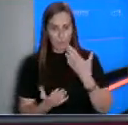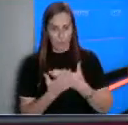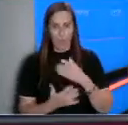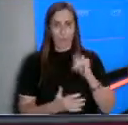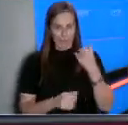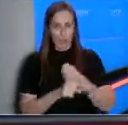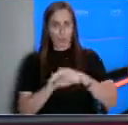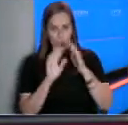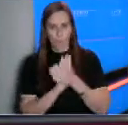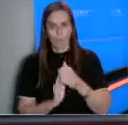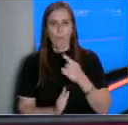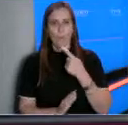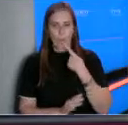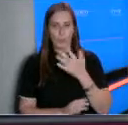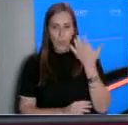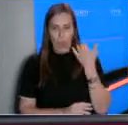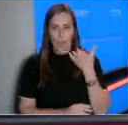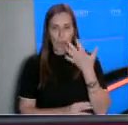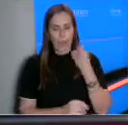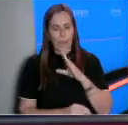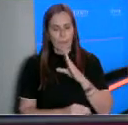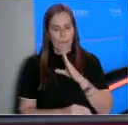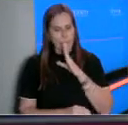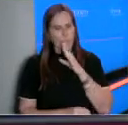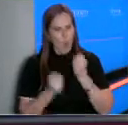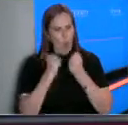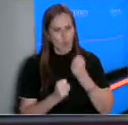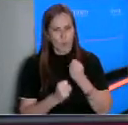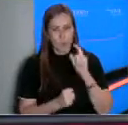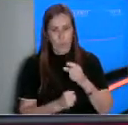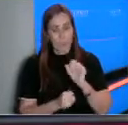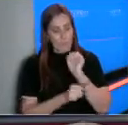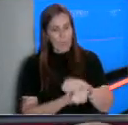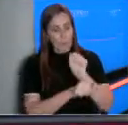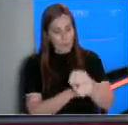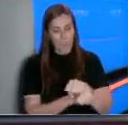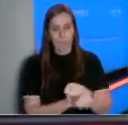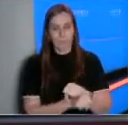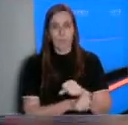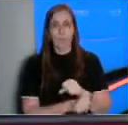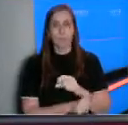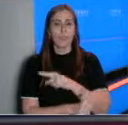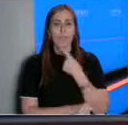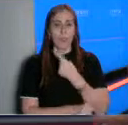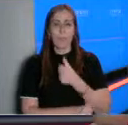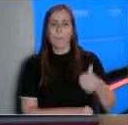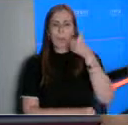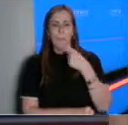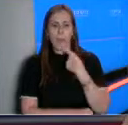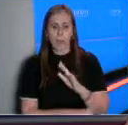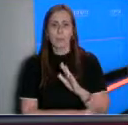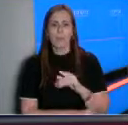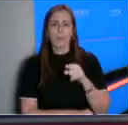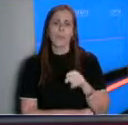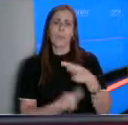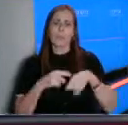שהם עשו את כל הביולוגיה, פיזיקה. בוא נגיד שהיה להם הרבה מכשולים בדרך, שהם היו צריכים להתגבר עליהם. התירוץ שלה, או מה שהיא בעצם